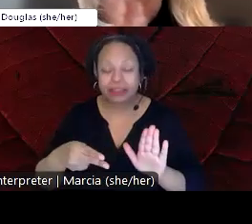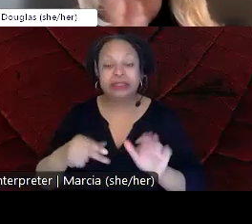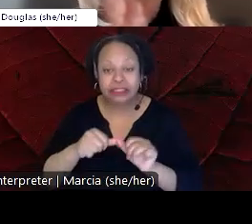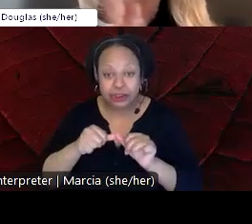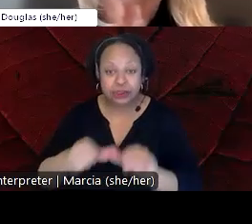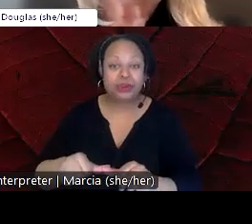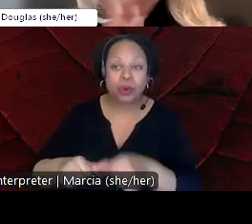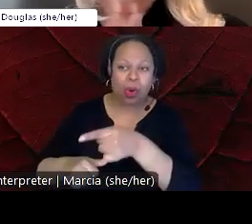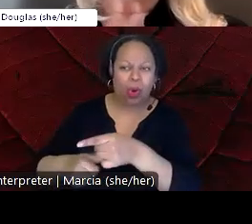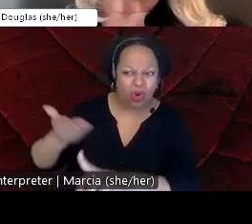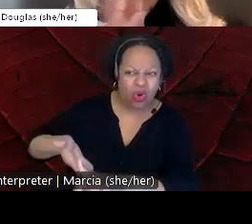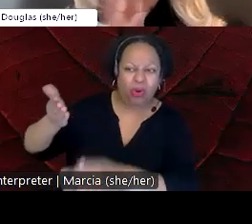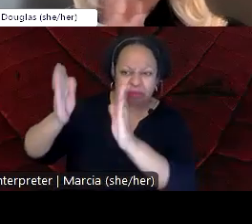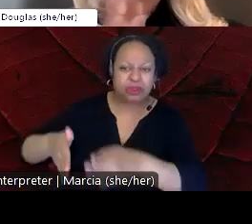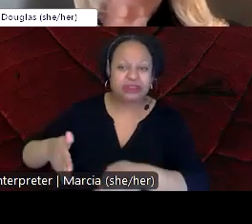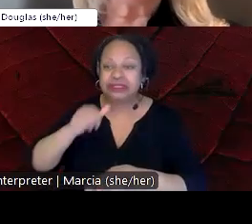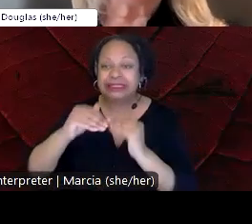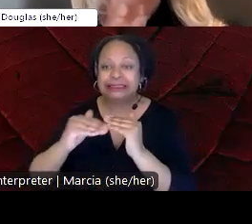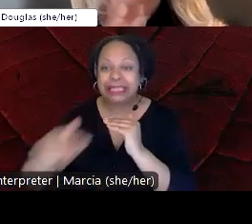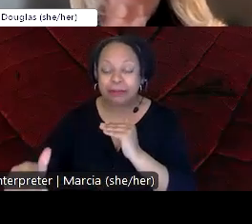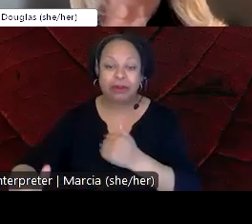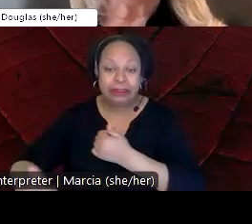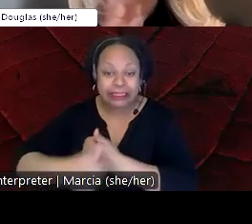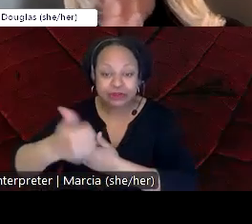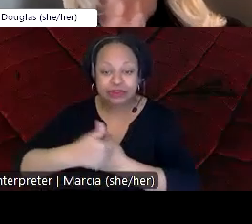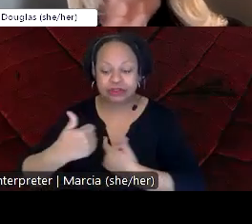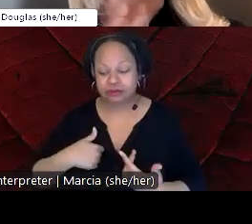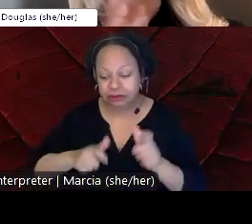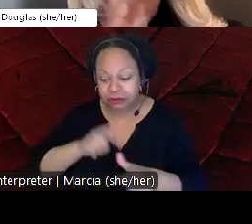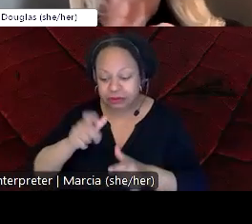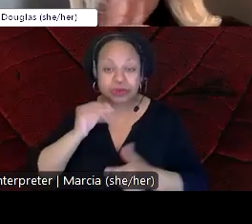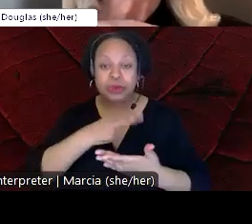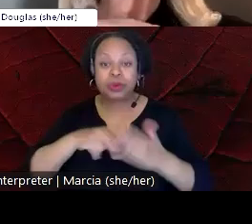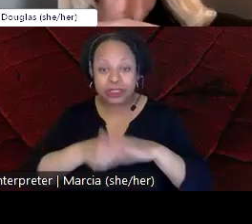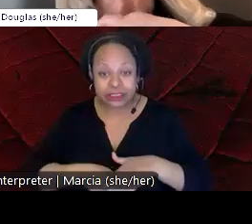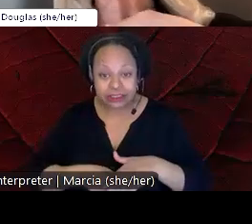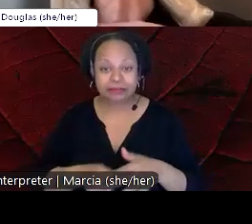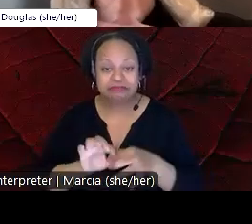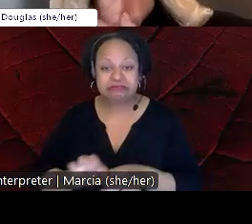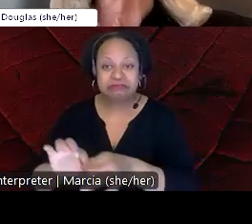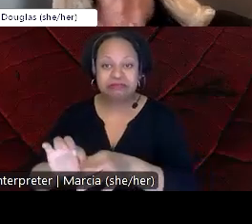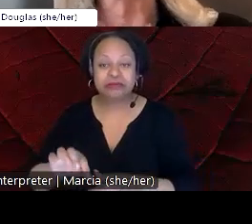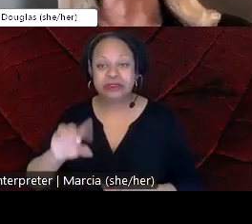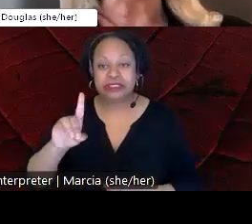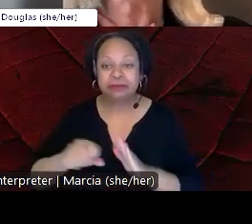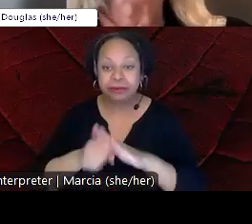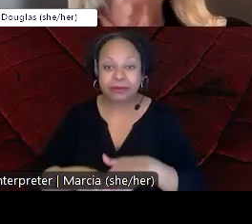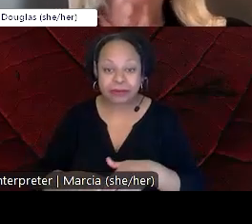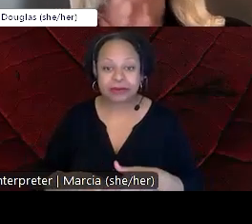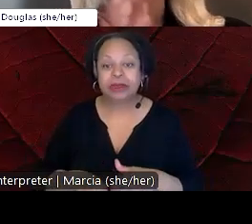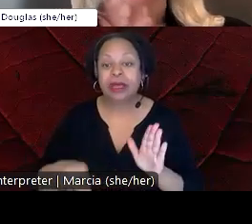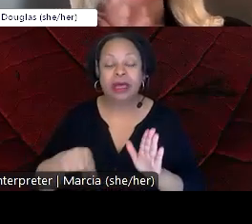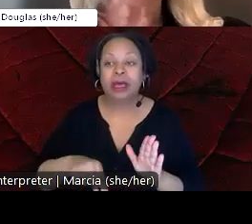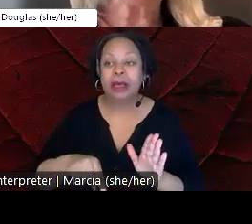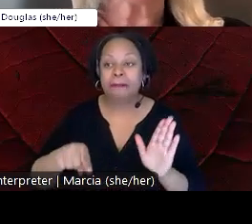Évidemment, ça mène au stéréotype d'instabilité, de danger. Donc, il y a beaucoup